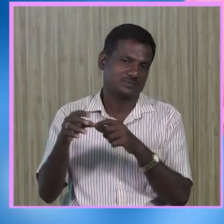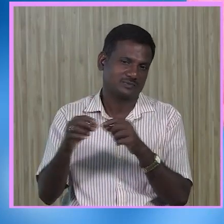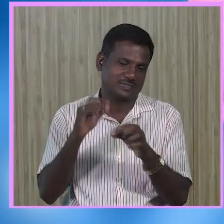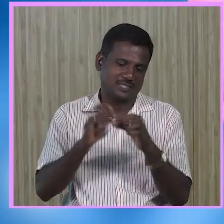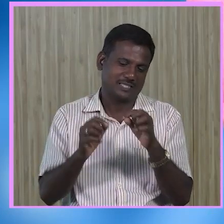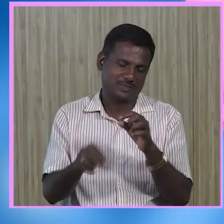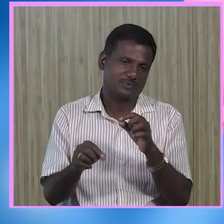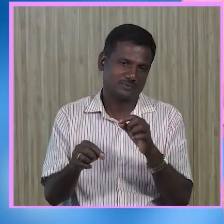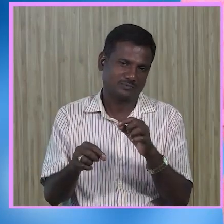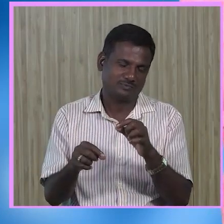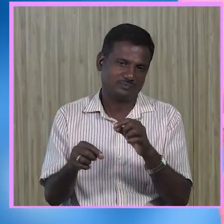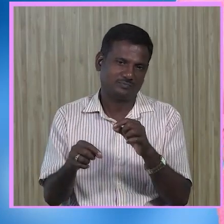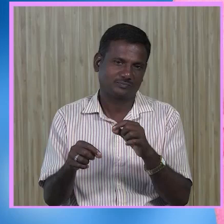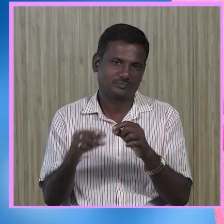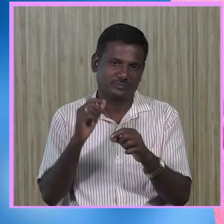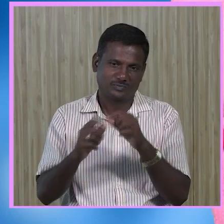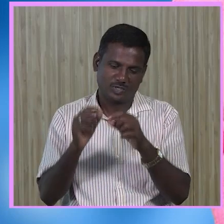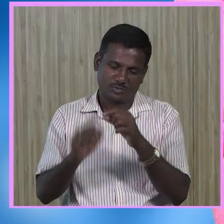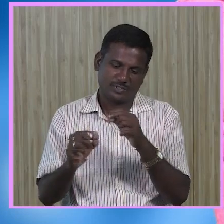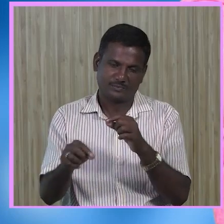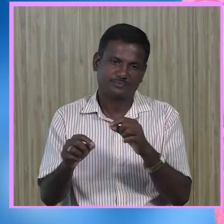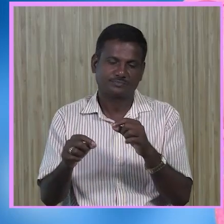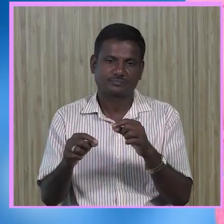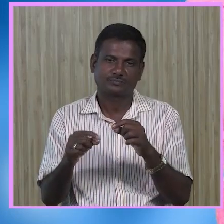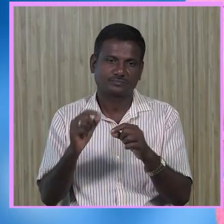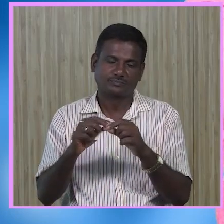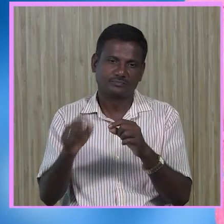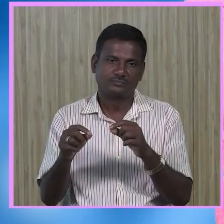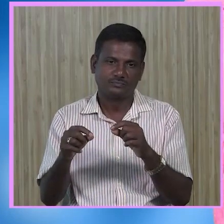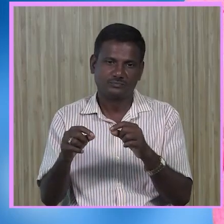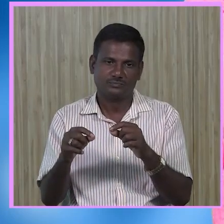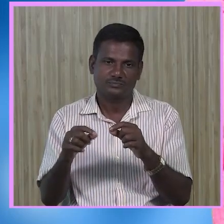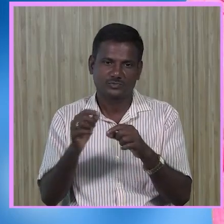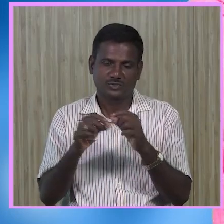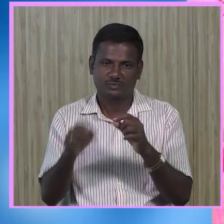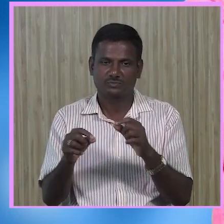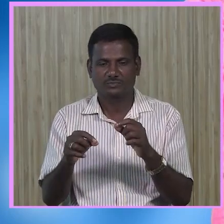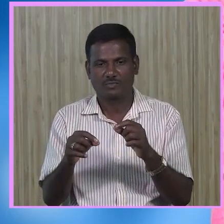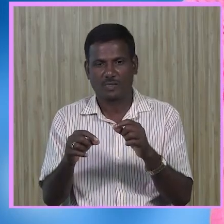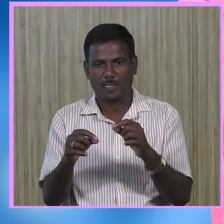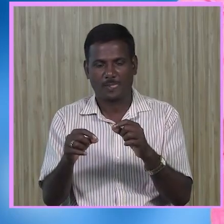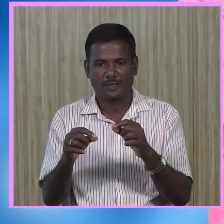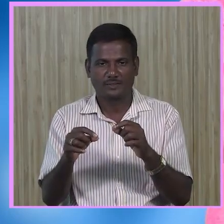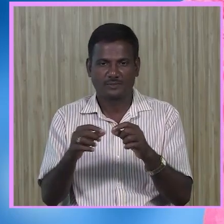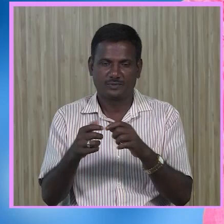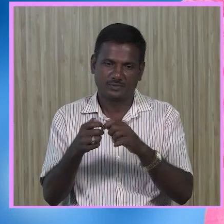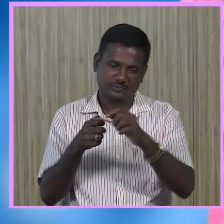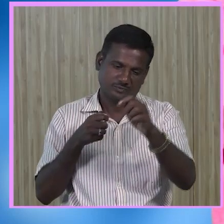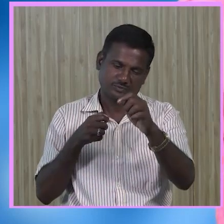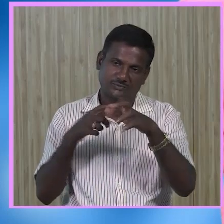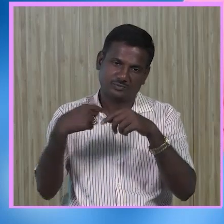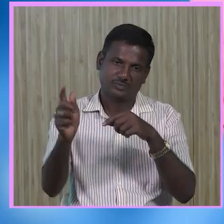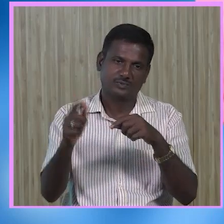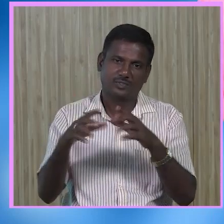திரி கொளுத்தி விட்டுருவாங்க. அம்பு ஏவதற்கு முன்பாக இங்கே திரியை கொளுத்தி விட்டுருவாங்க. திரியை கொளுத்தி விட்டுட்டு இந்த அம்பு விடும் பொழுது, இந்த அம்பு